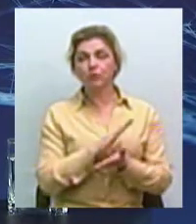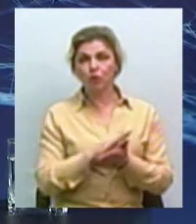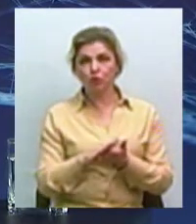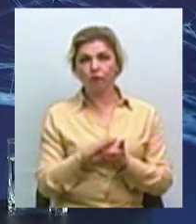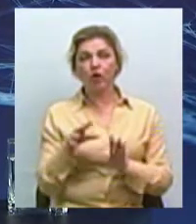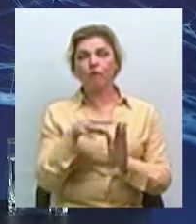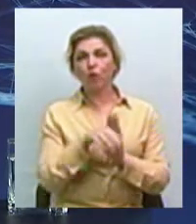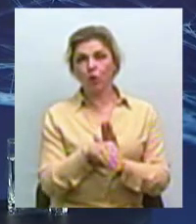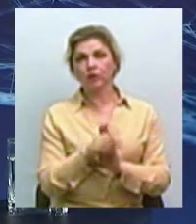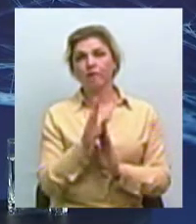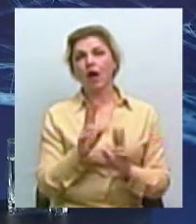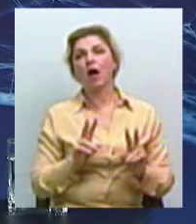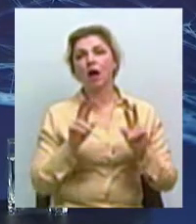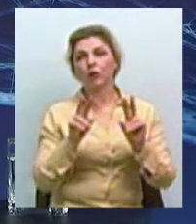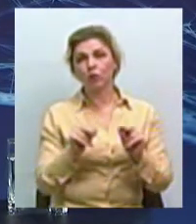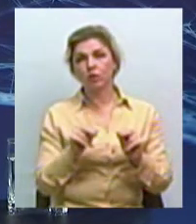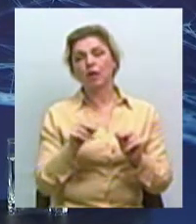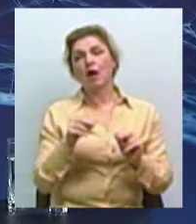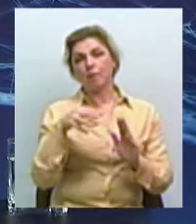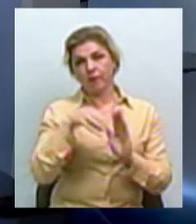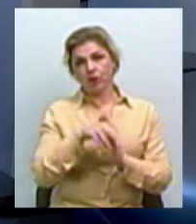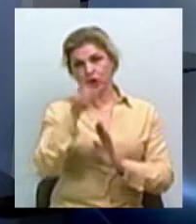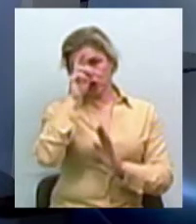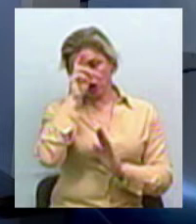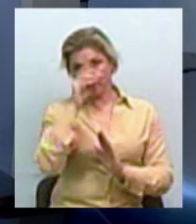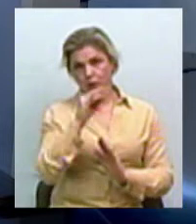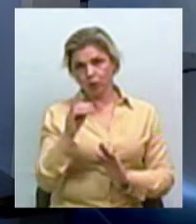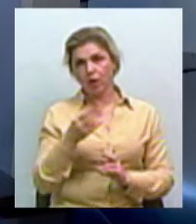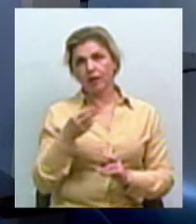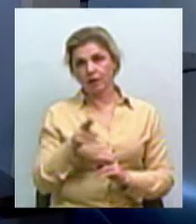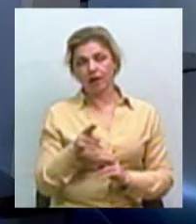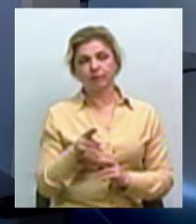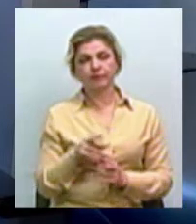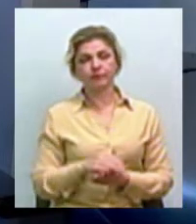вона входить в гарантований пакет державою, для